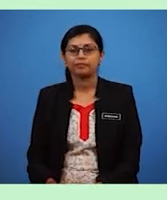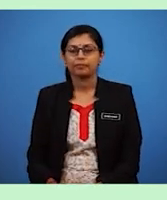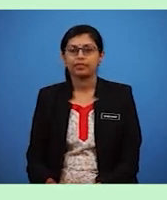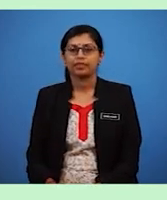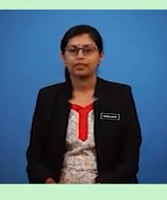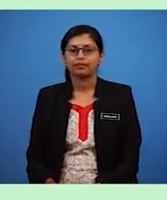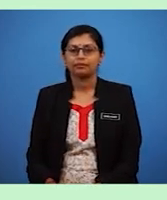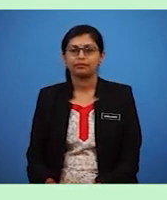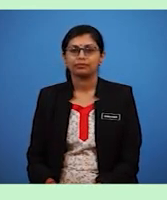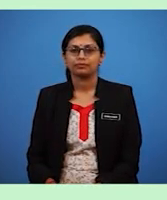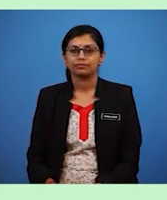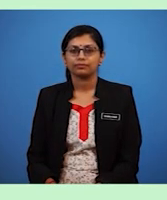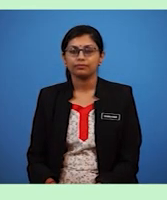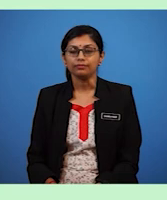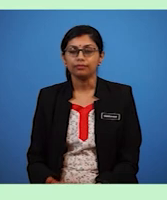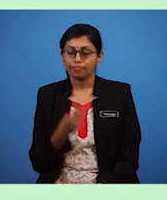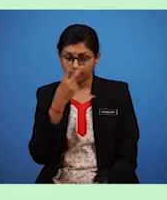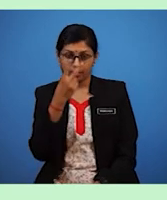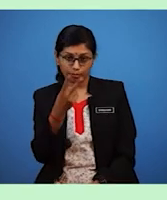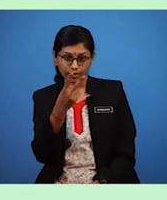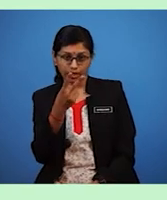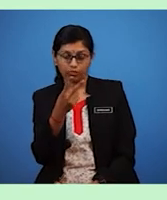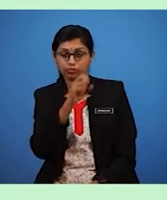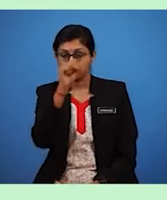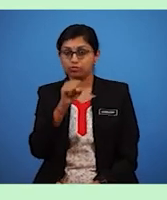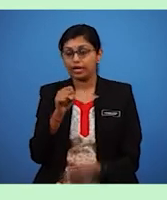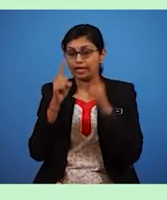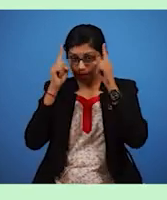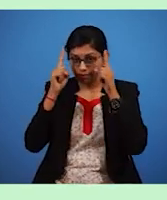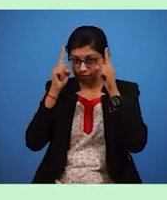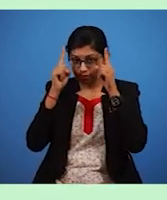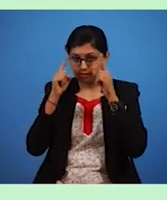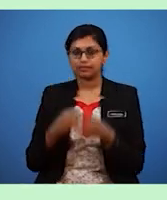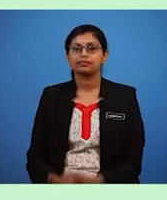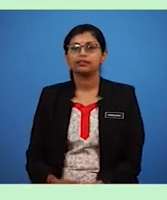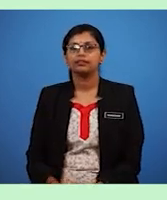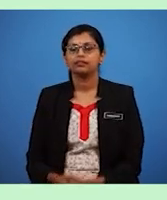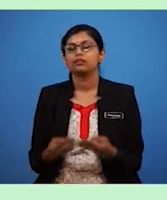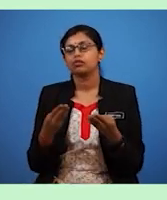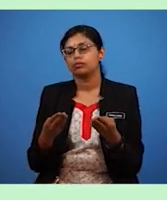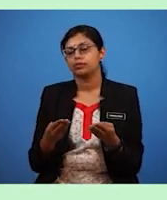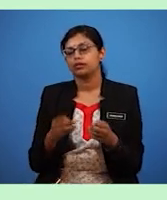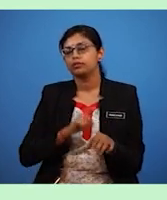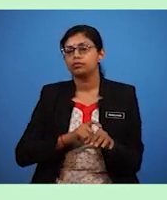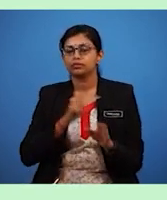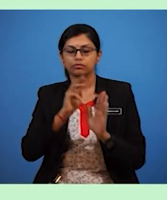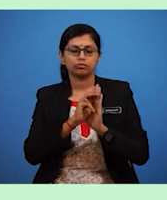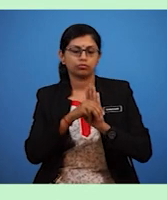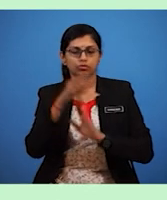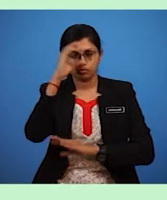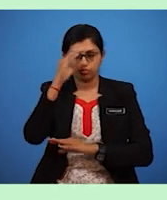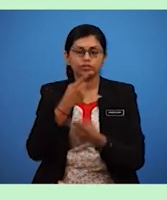bersama-sama. Cuba murid-murid perhatikan soalan ini. Dan cikgu beri masa satu minit